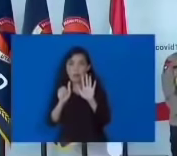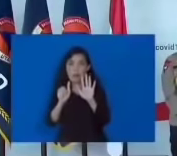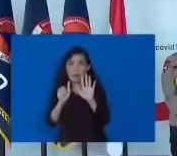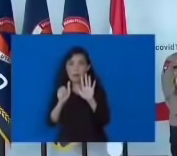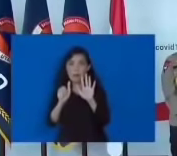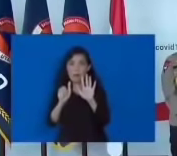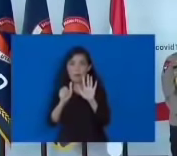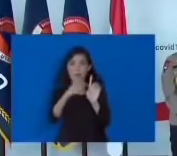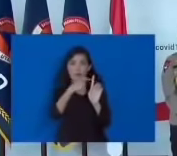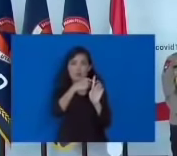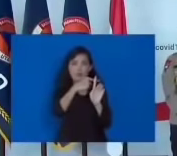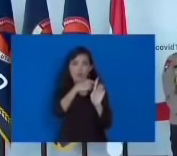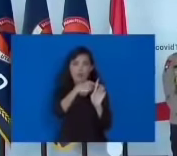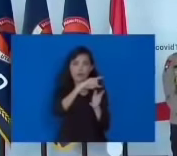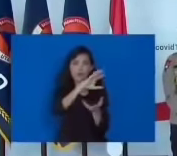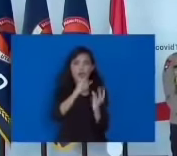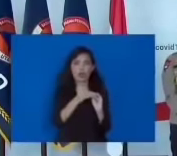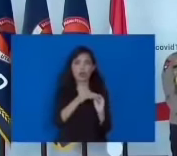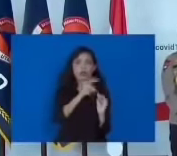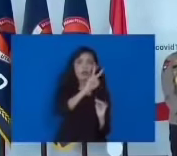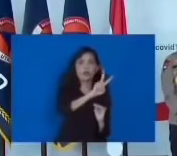total menjadi 2.092